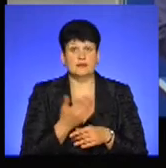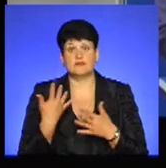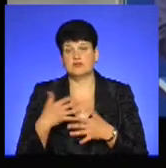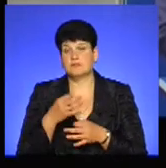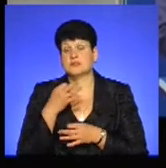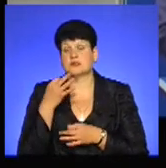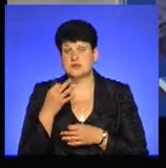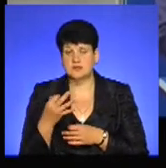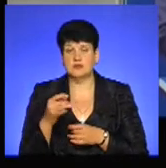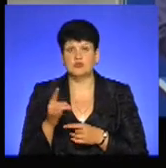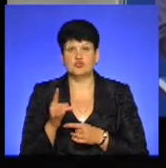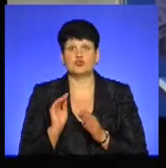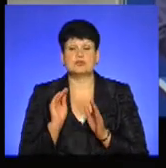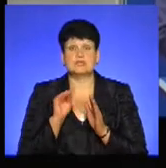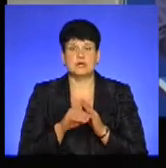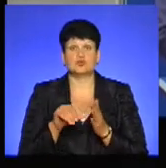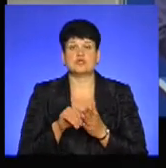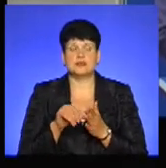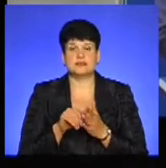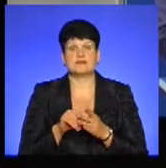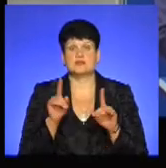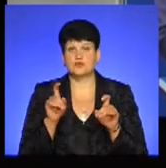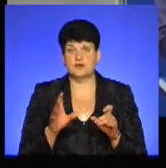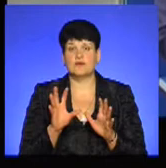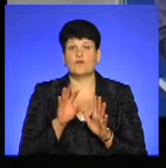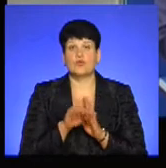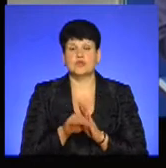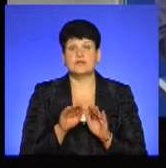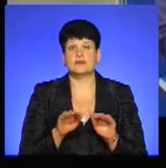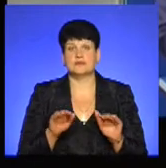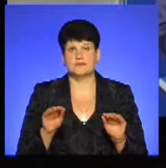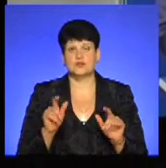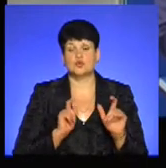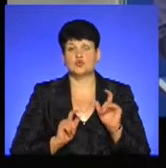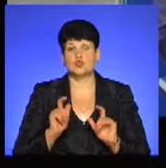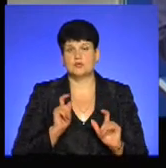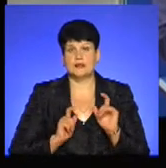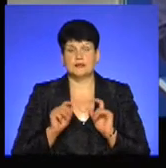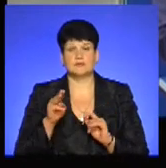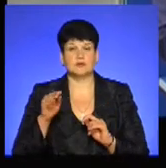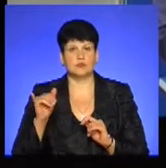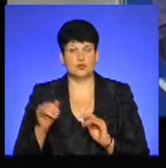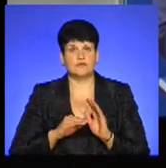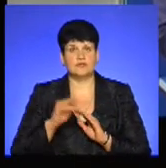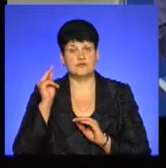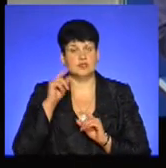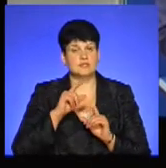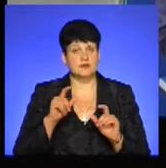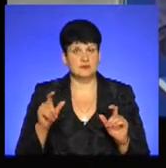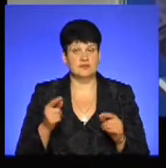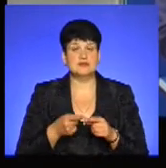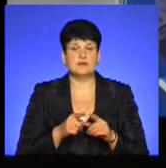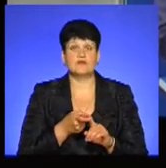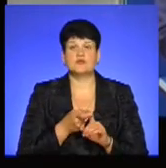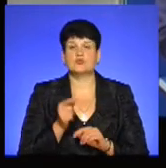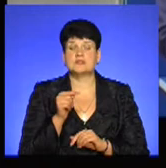що до складу учасників тестування ще входять і учні та студенти професійно-технічних та вищих навчальних закладів. Ну, це пов'язано з тим,